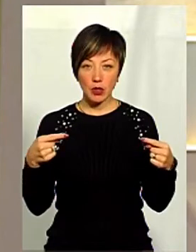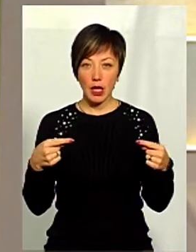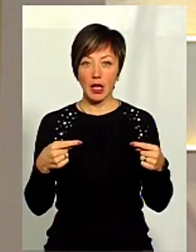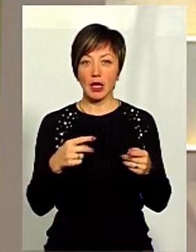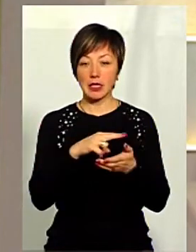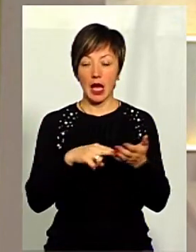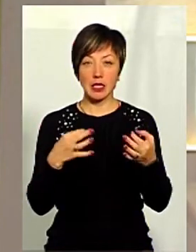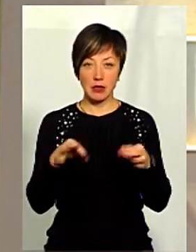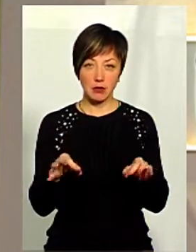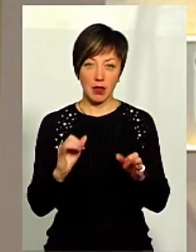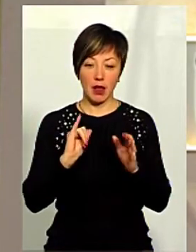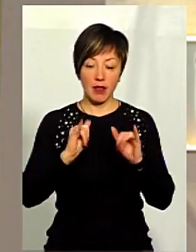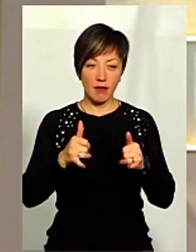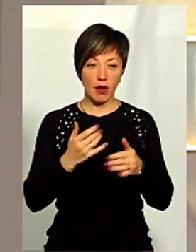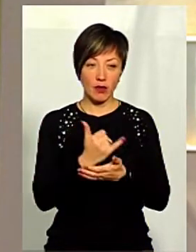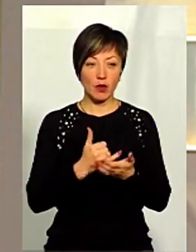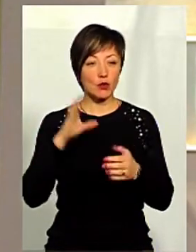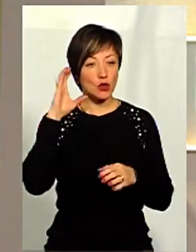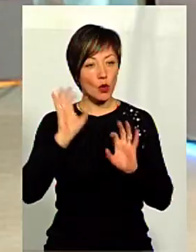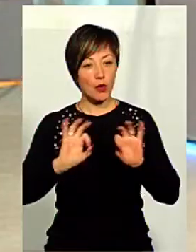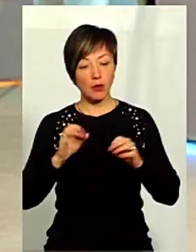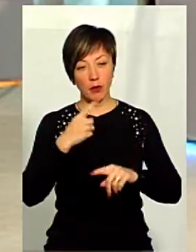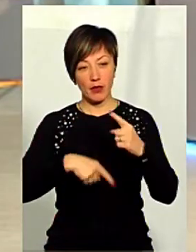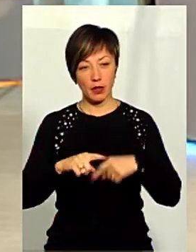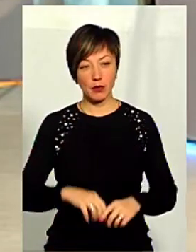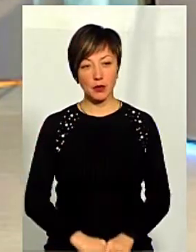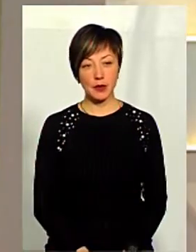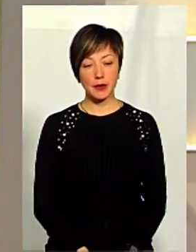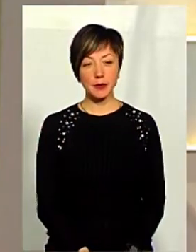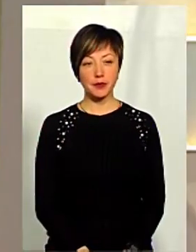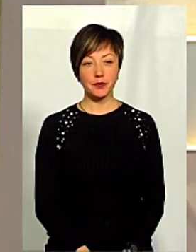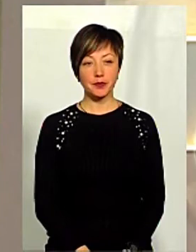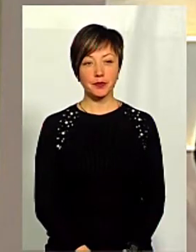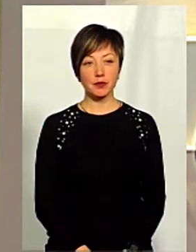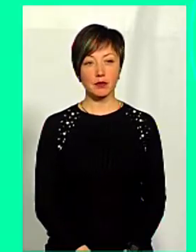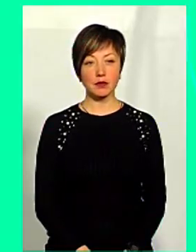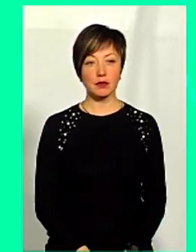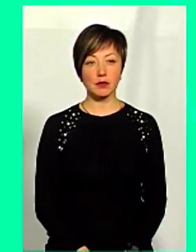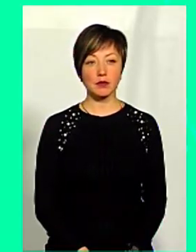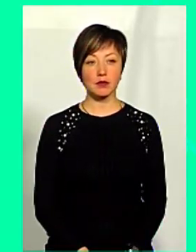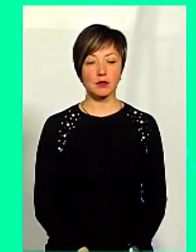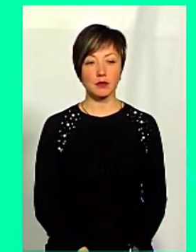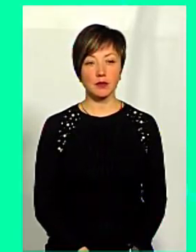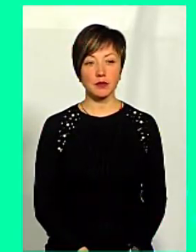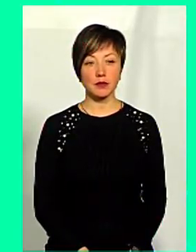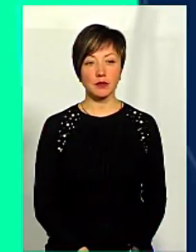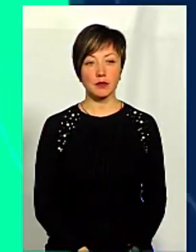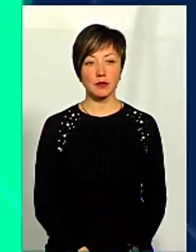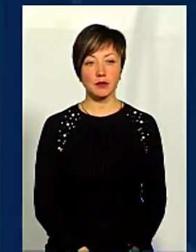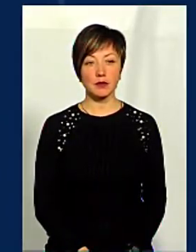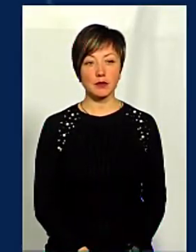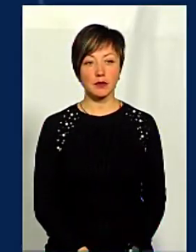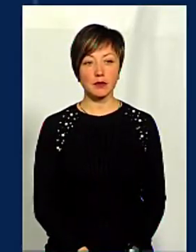з акцизом, з якого наливають вино. Зараз послухаємо коментарі, повернемось до розмови. Добре.